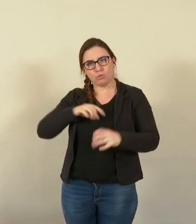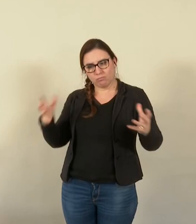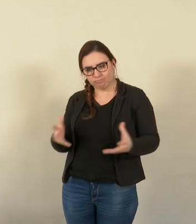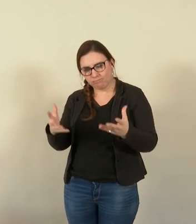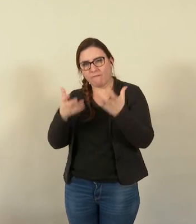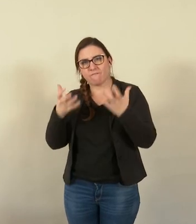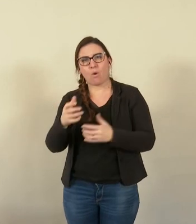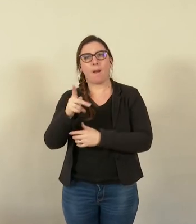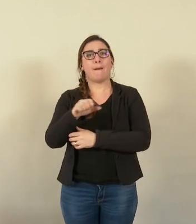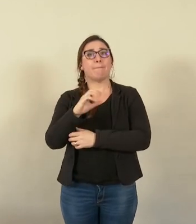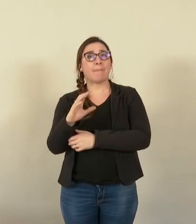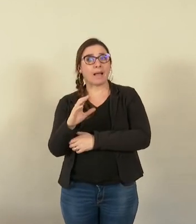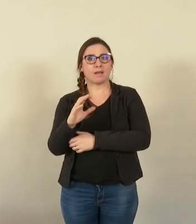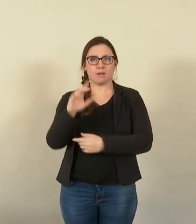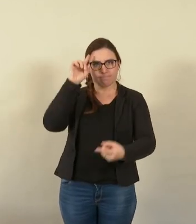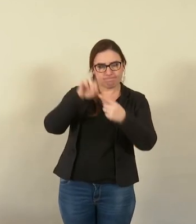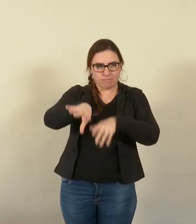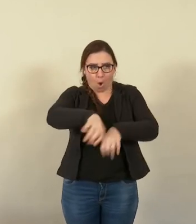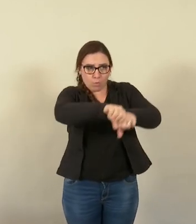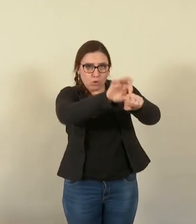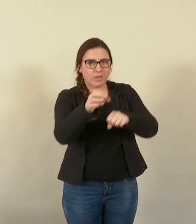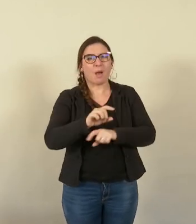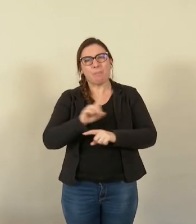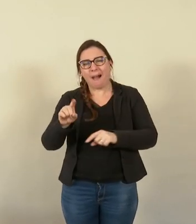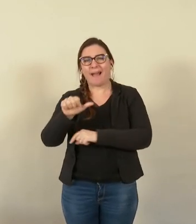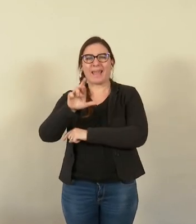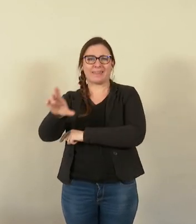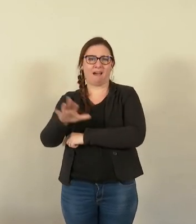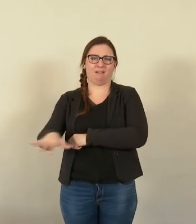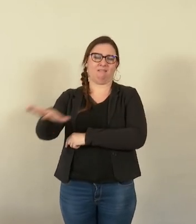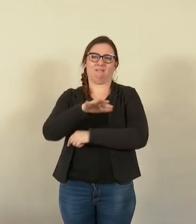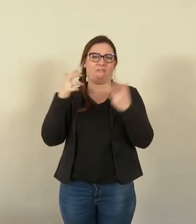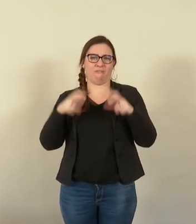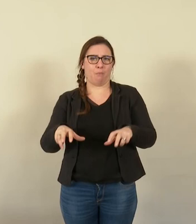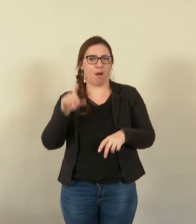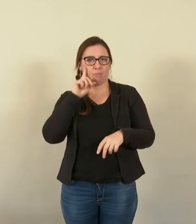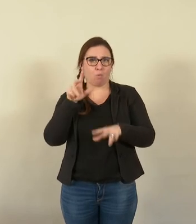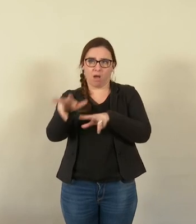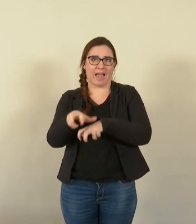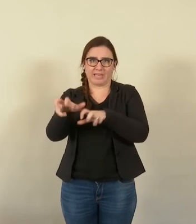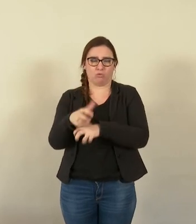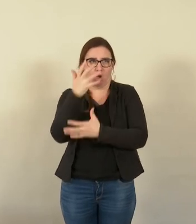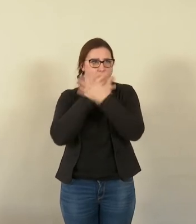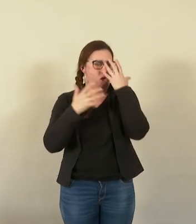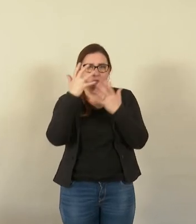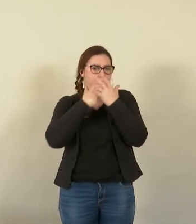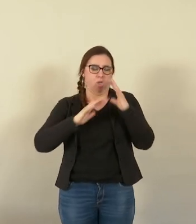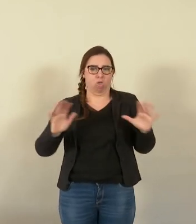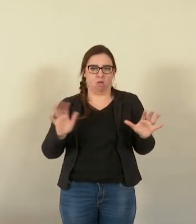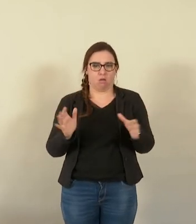qui finance à l'emploi et pas à l'hectare pour éviter cette course à l'hectare qui a broyé nos agriculteurs nous